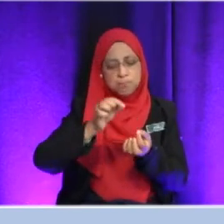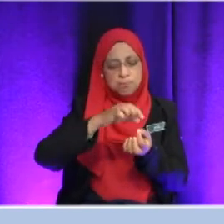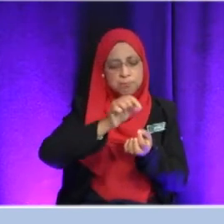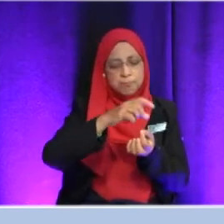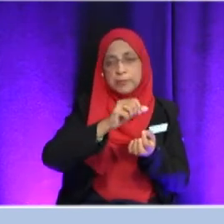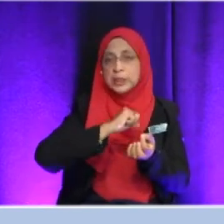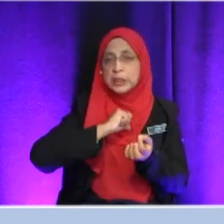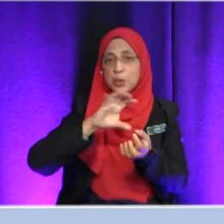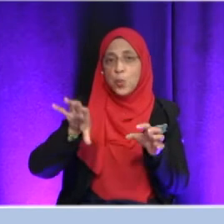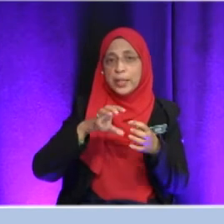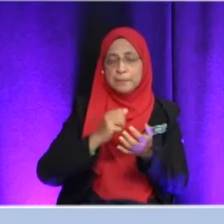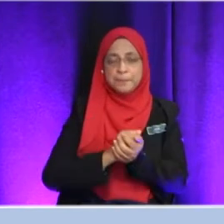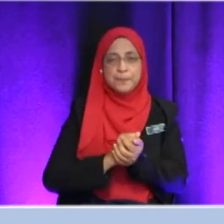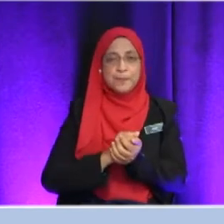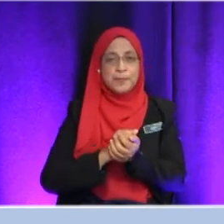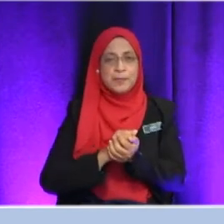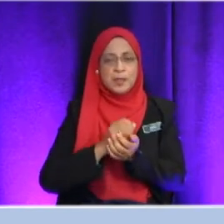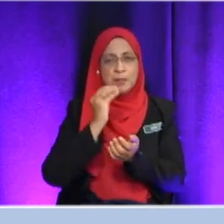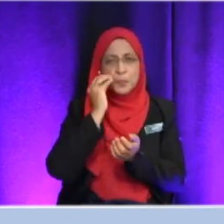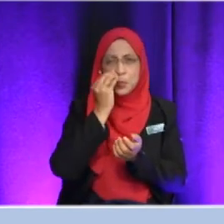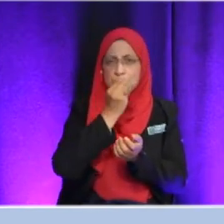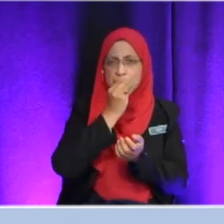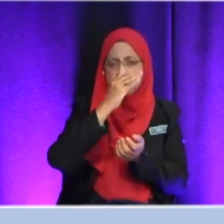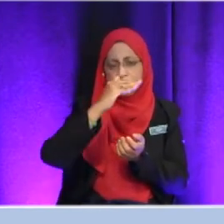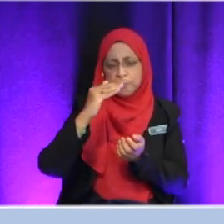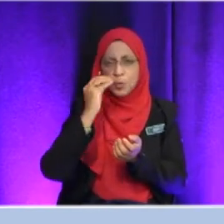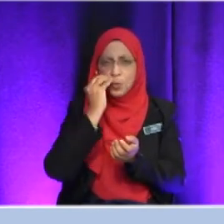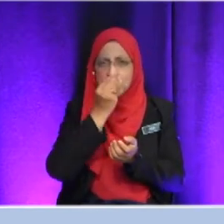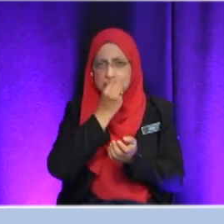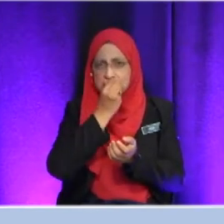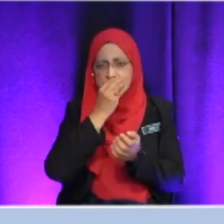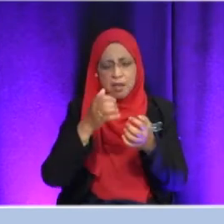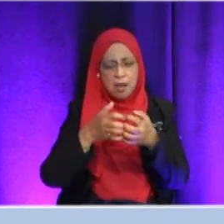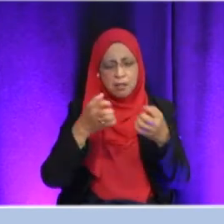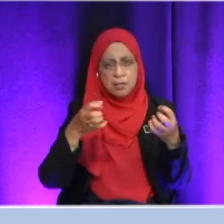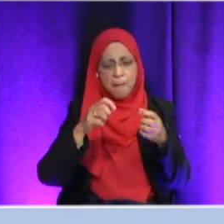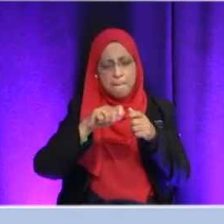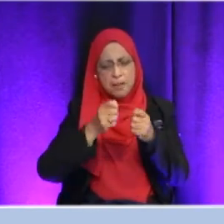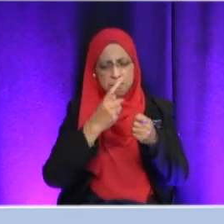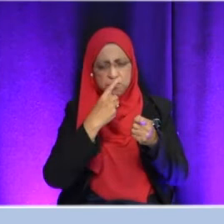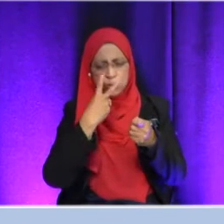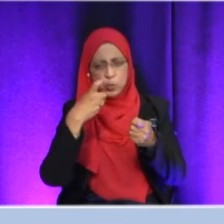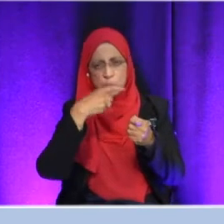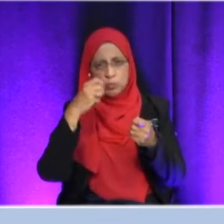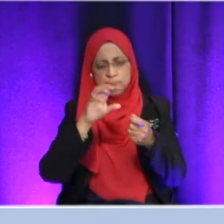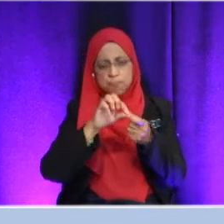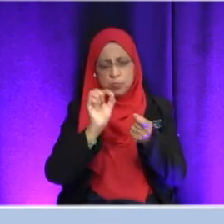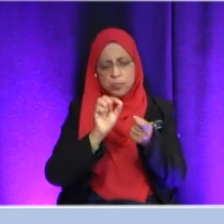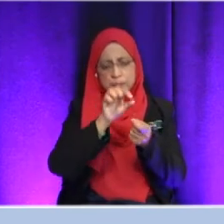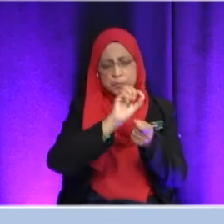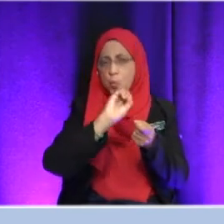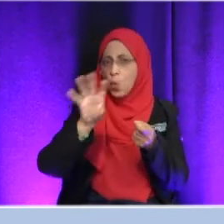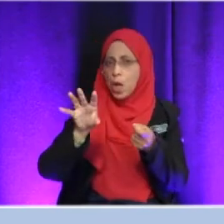yang ketiga kalau bunga keraton bunga kita pun kena asingkan ya patah kalau tak elo bentuk dia